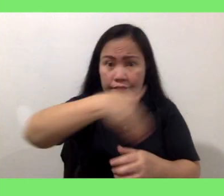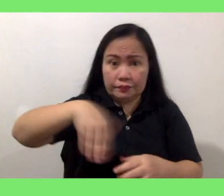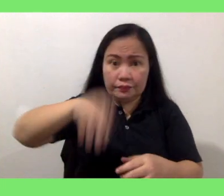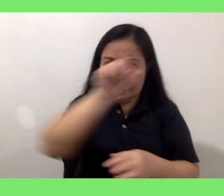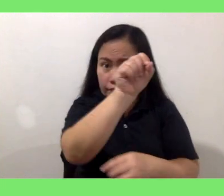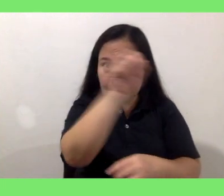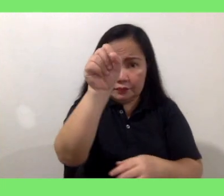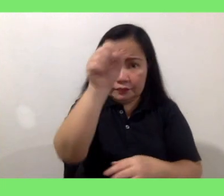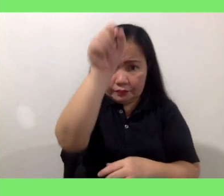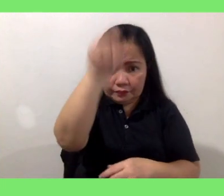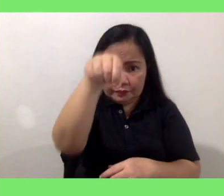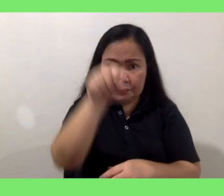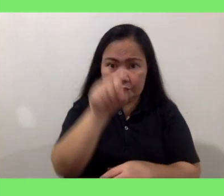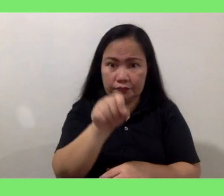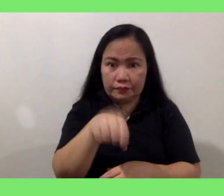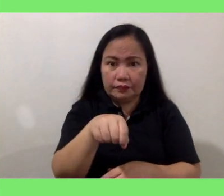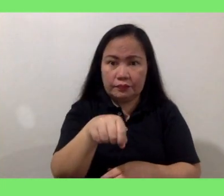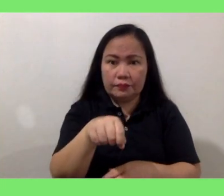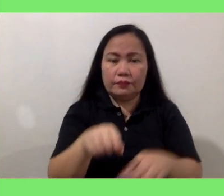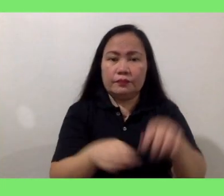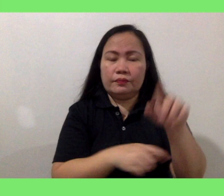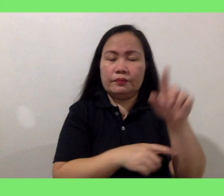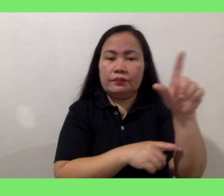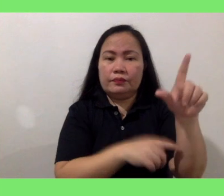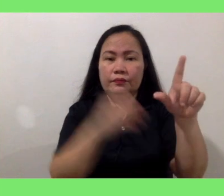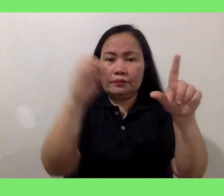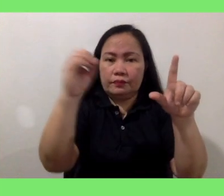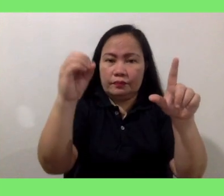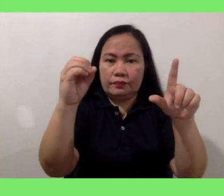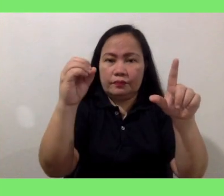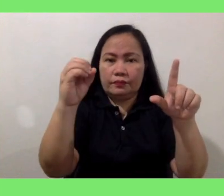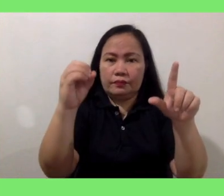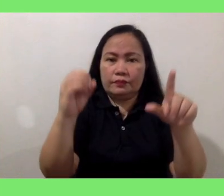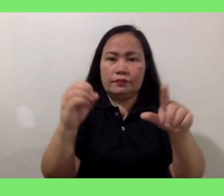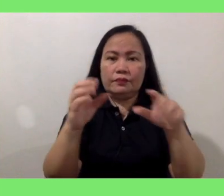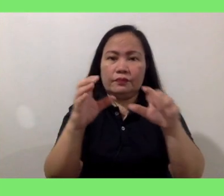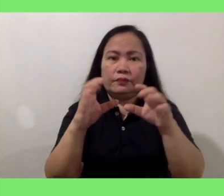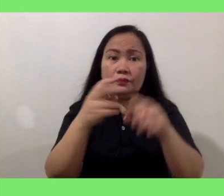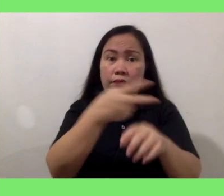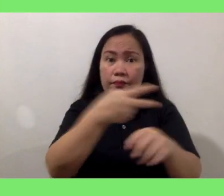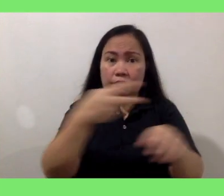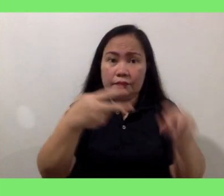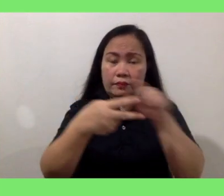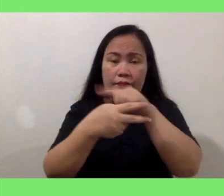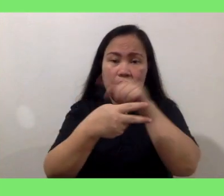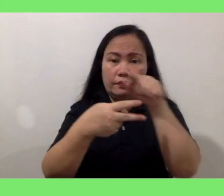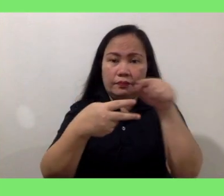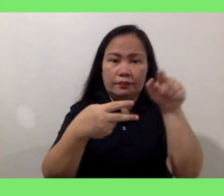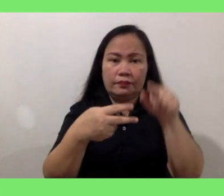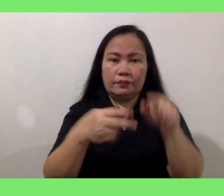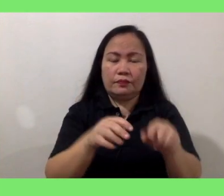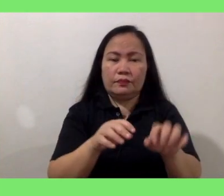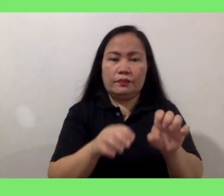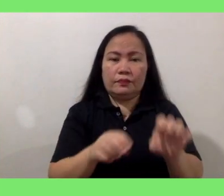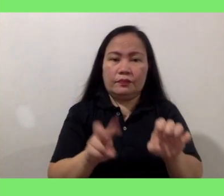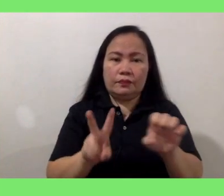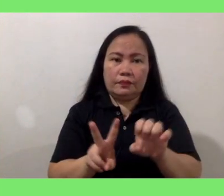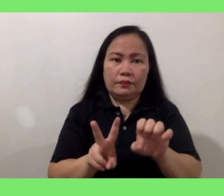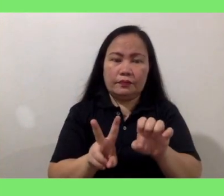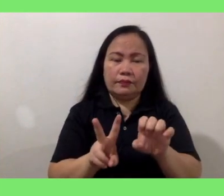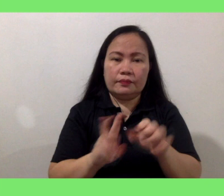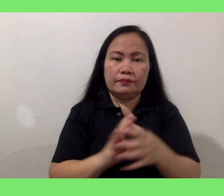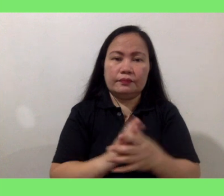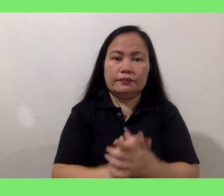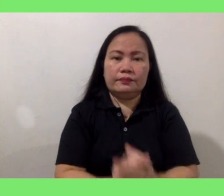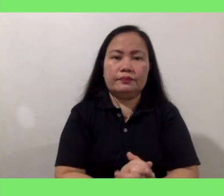segment LO is congruent to line segment EV. So, yun po this is another